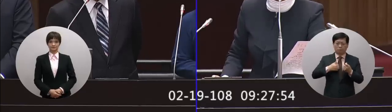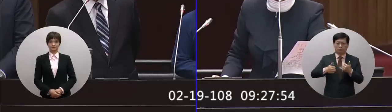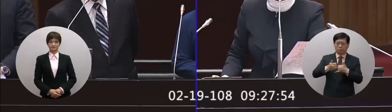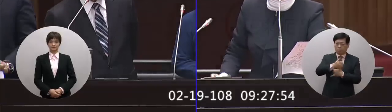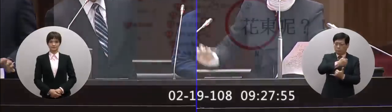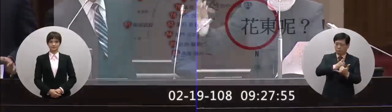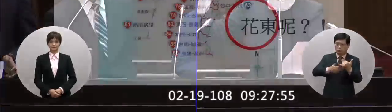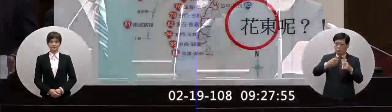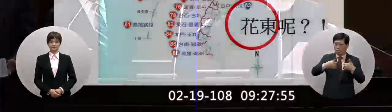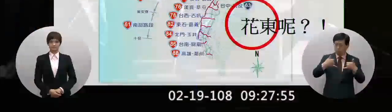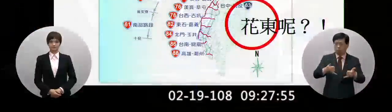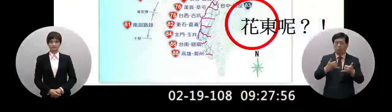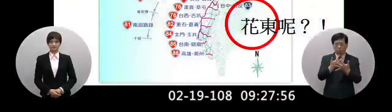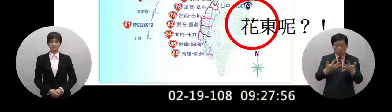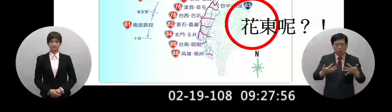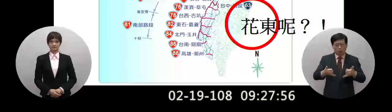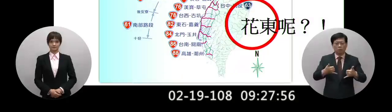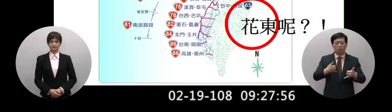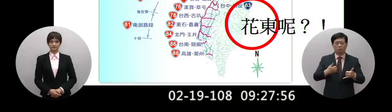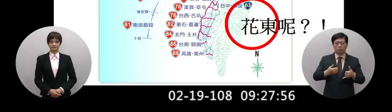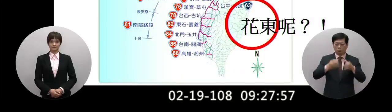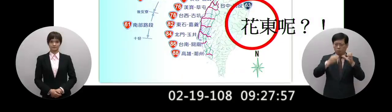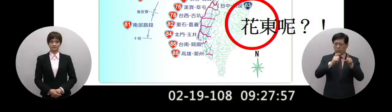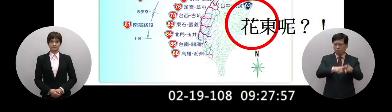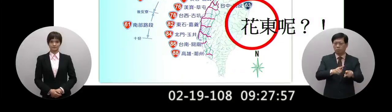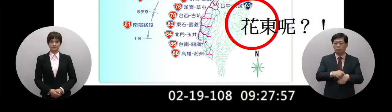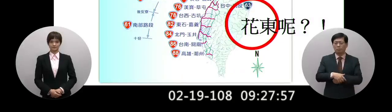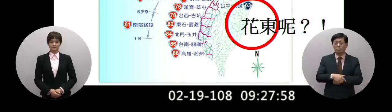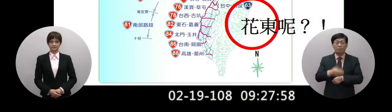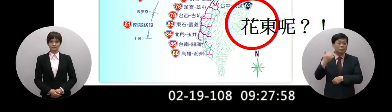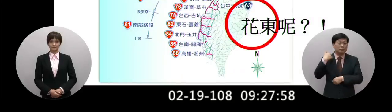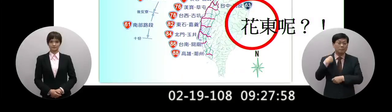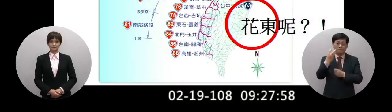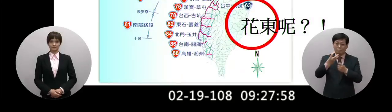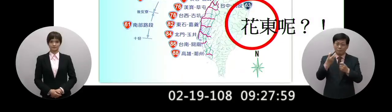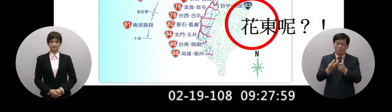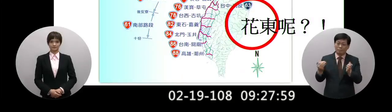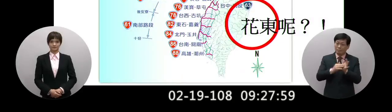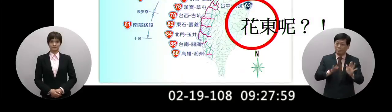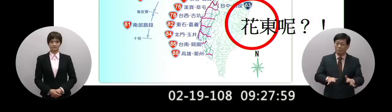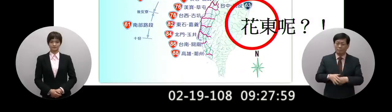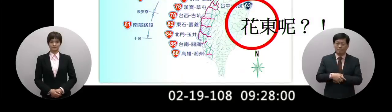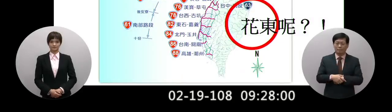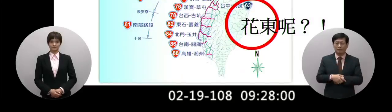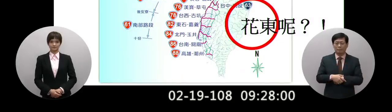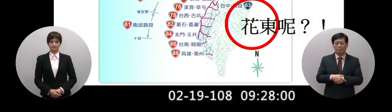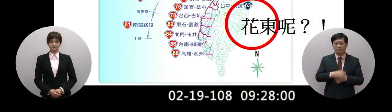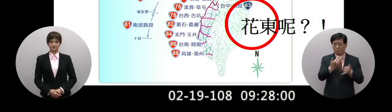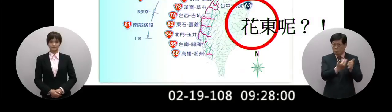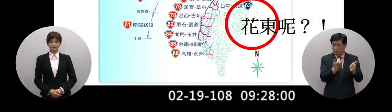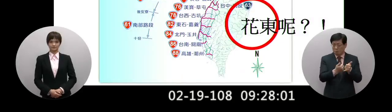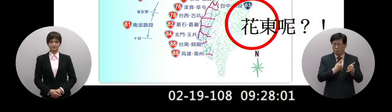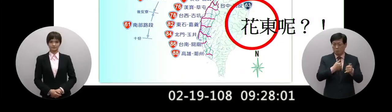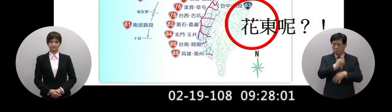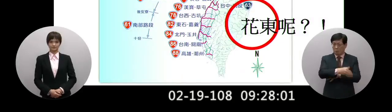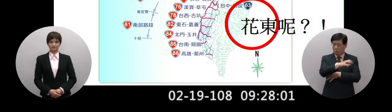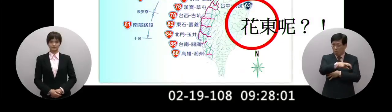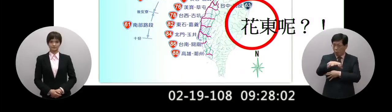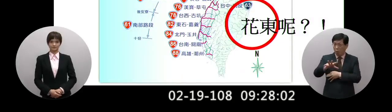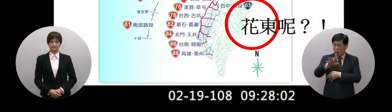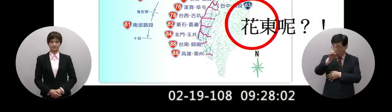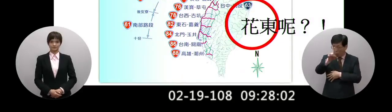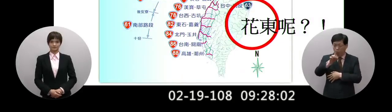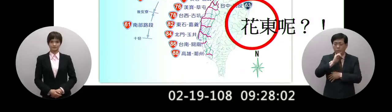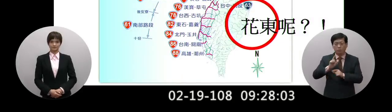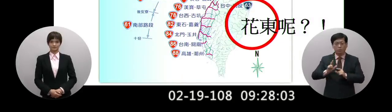公路网，我们把它落实，把它实现。过去30年来，西部每一个县市都有一条什